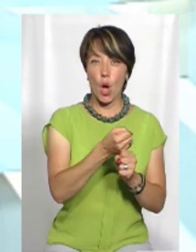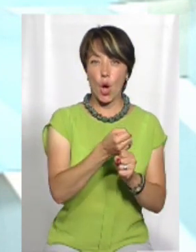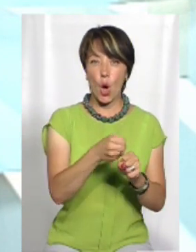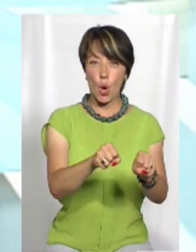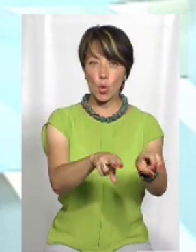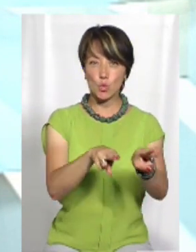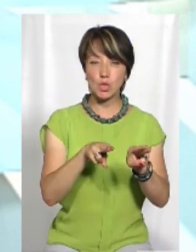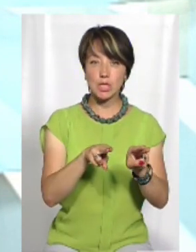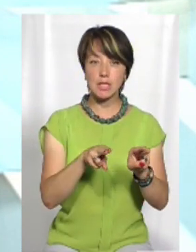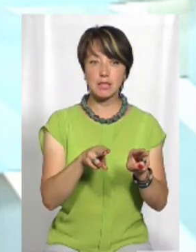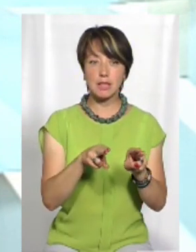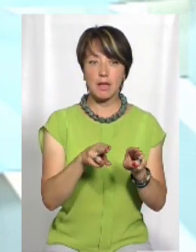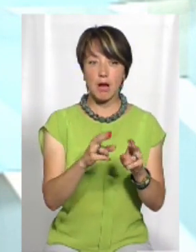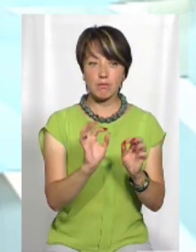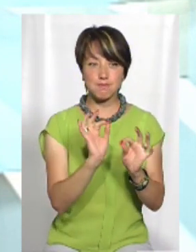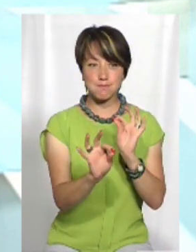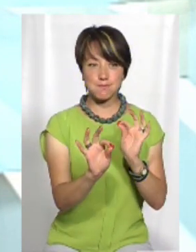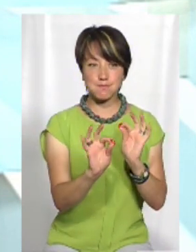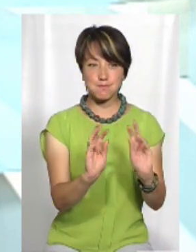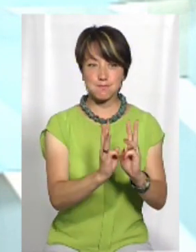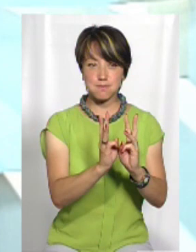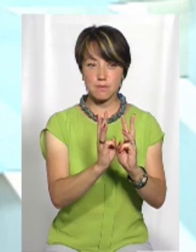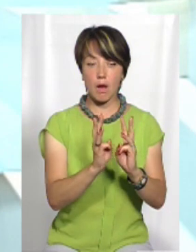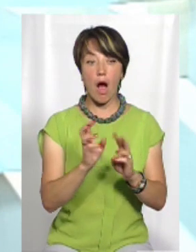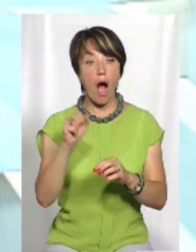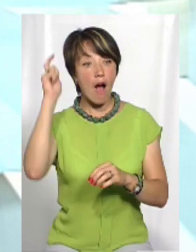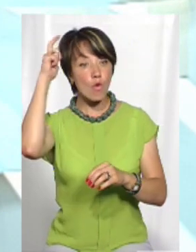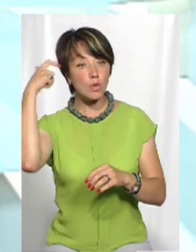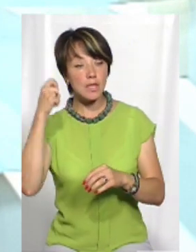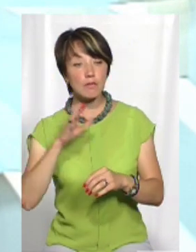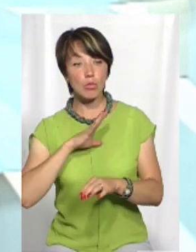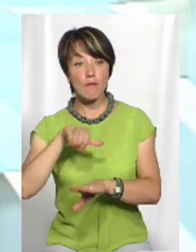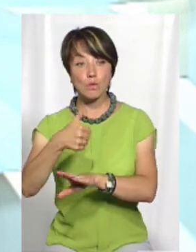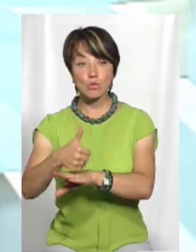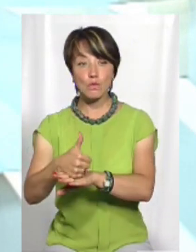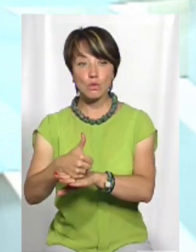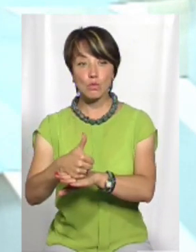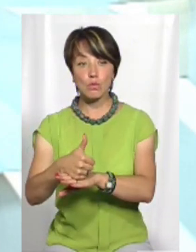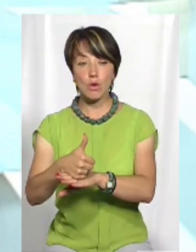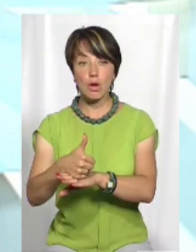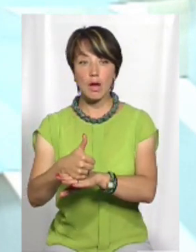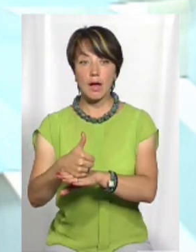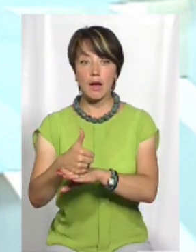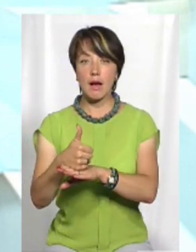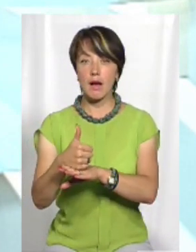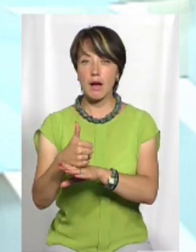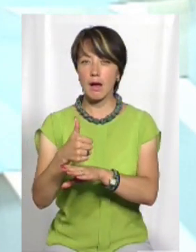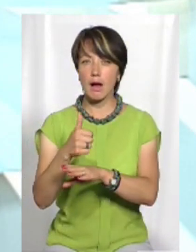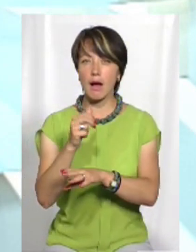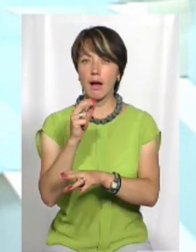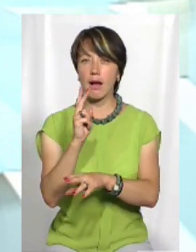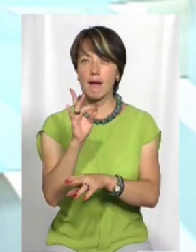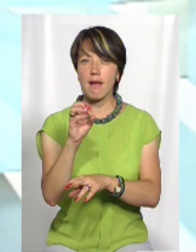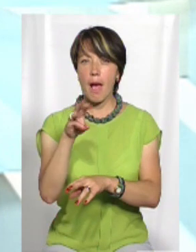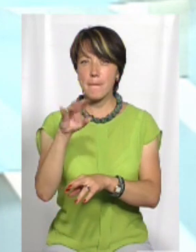допомогою палаючого гноту попадали, то в козаків були в основному кремневі, які